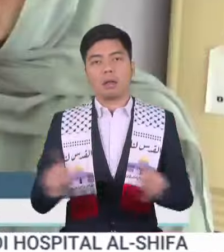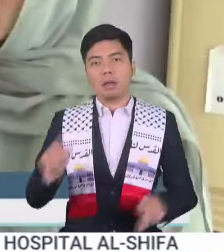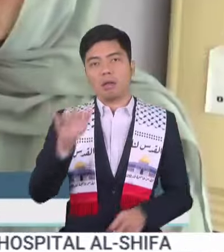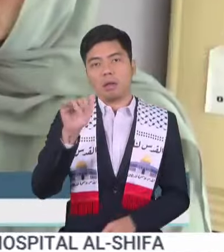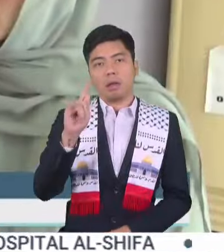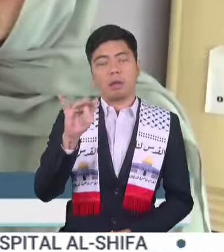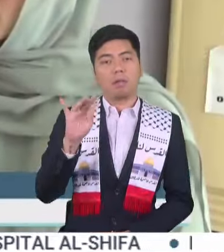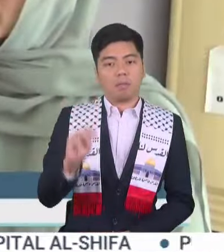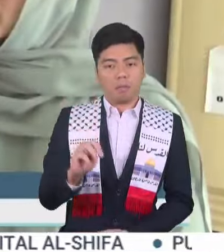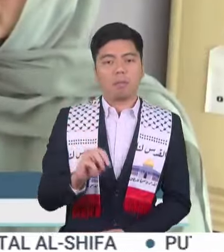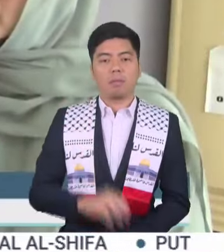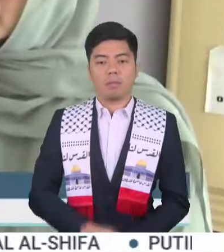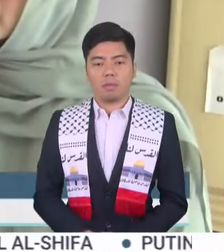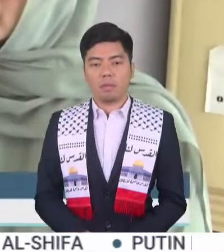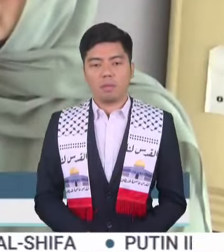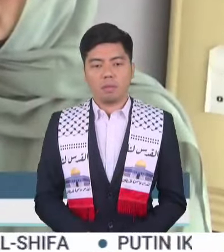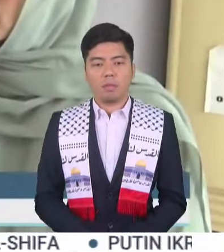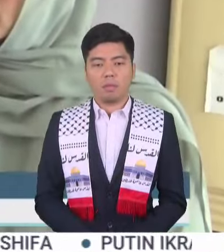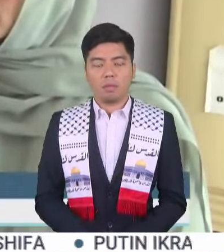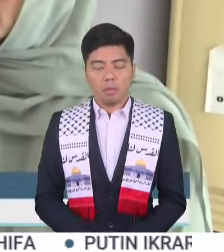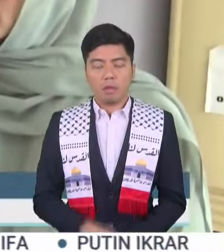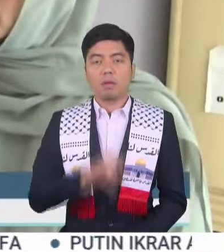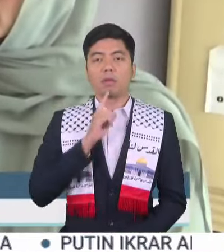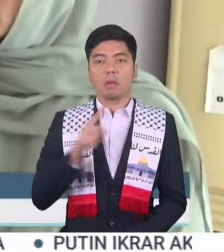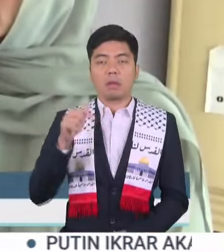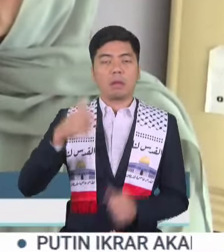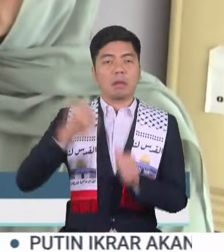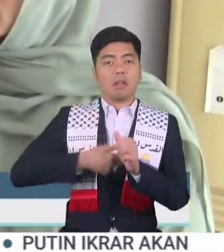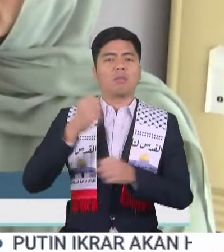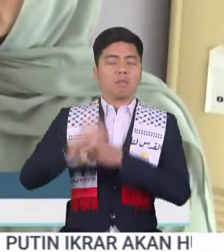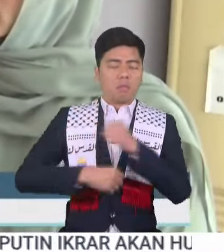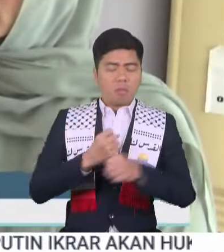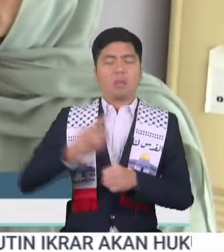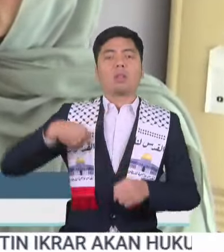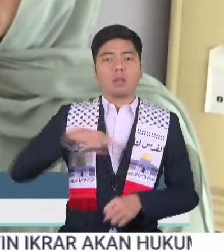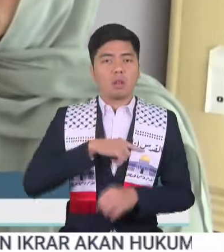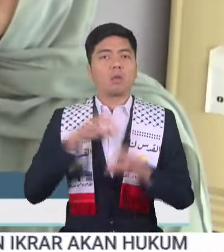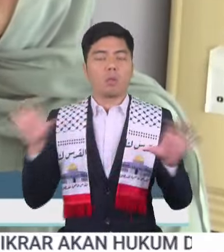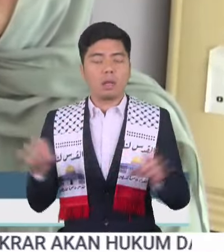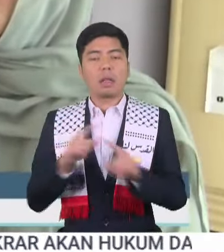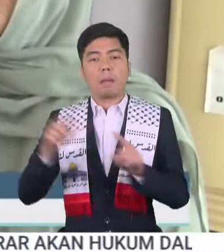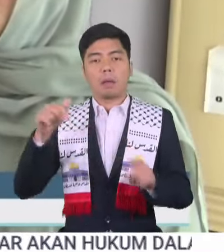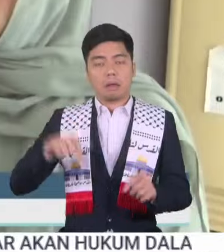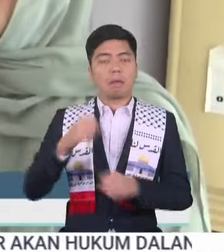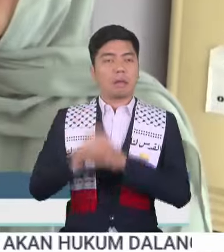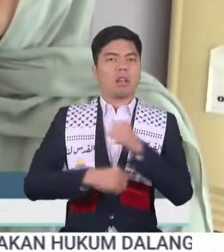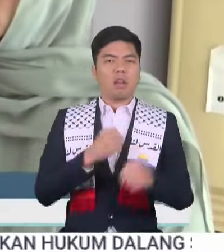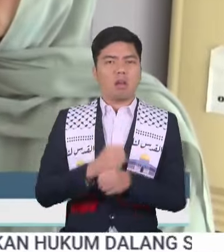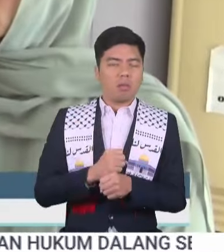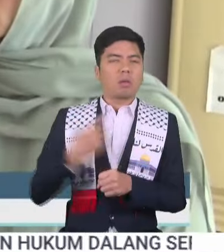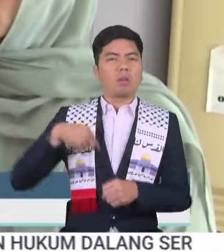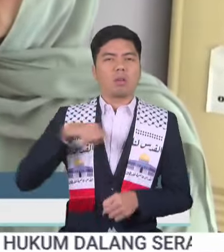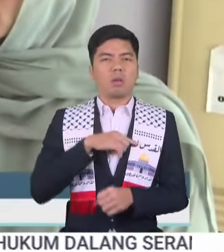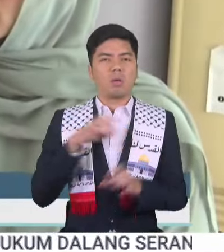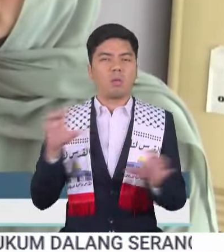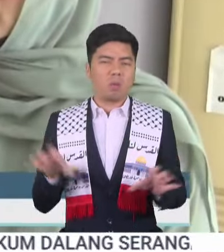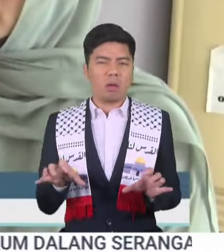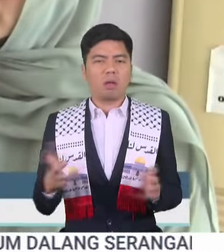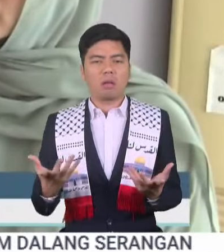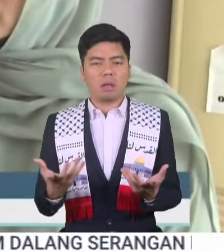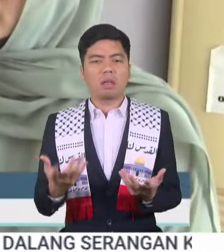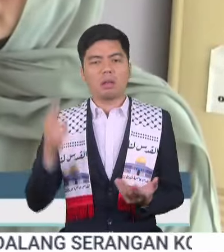Sebenarnya ini memang setiap tahun kita ada buat. Hanya tahun ini kita buat mungkin